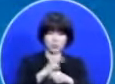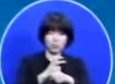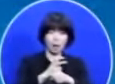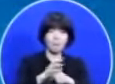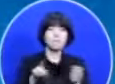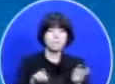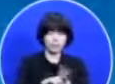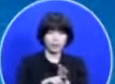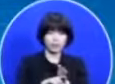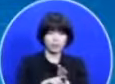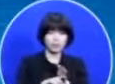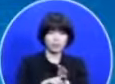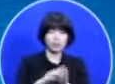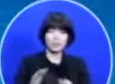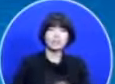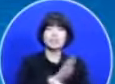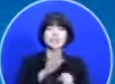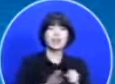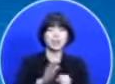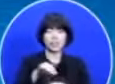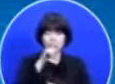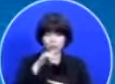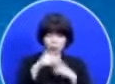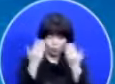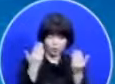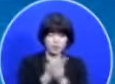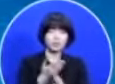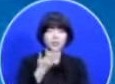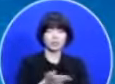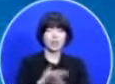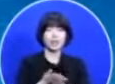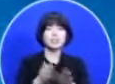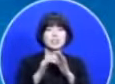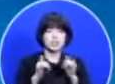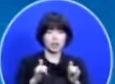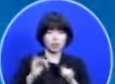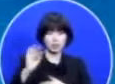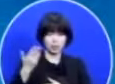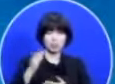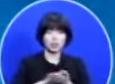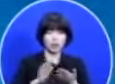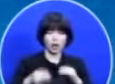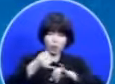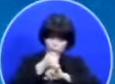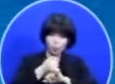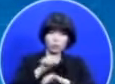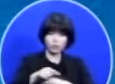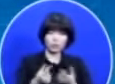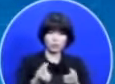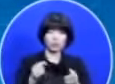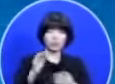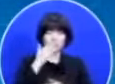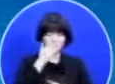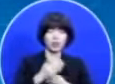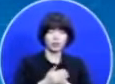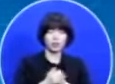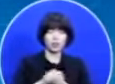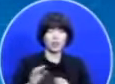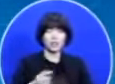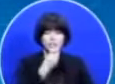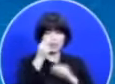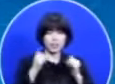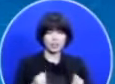것은 사랑에 있어서 완전히 다른 사람이 되게 됩니다 반드시 그렇게 됩니다 살아계신 예수님